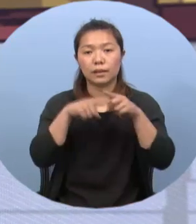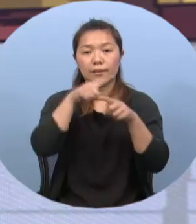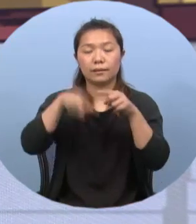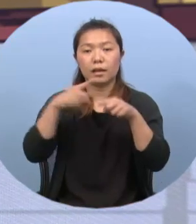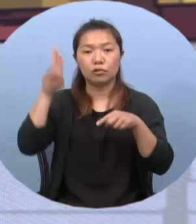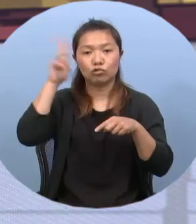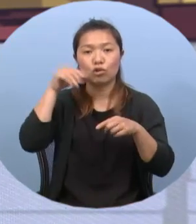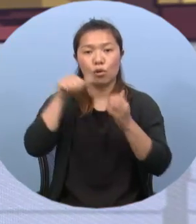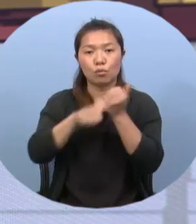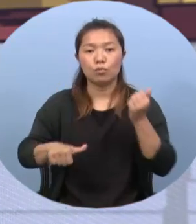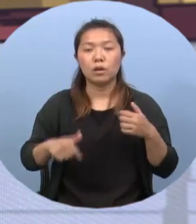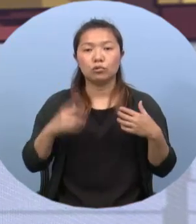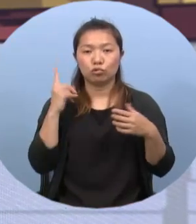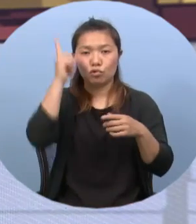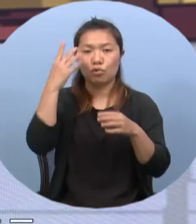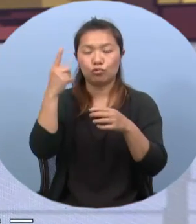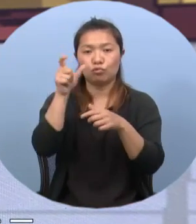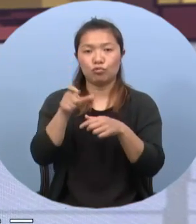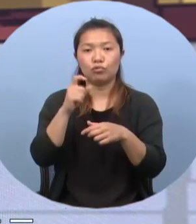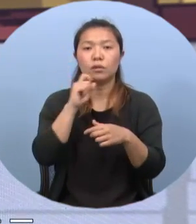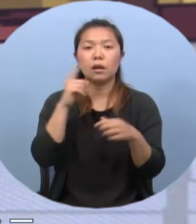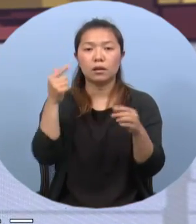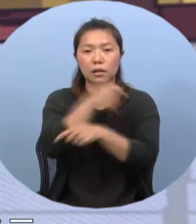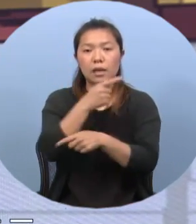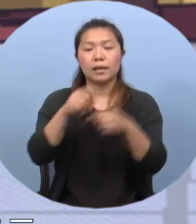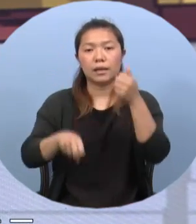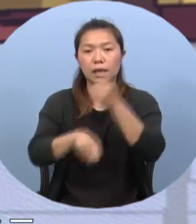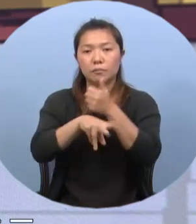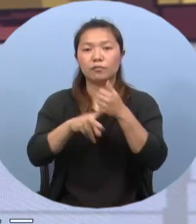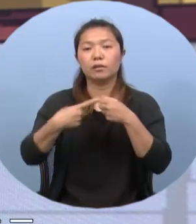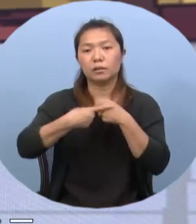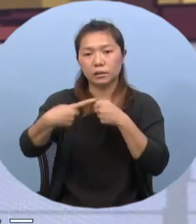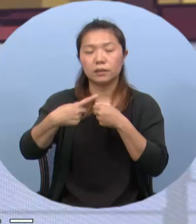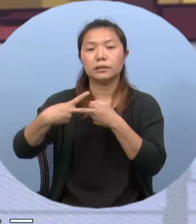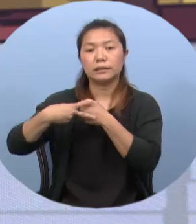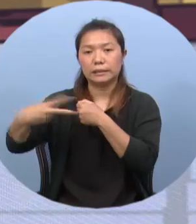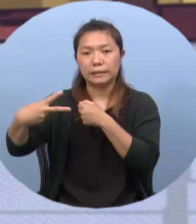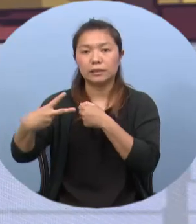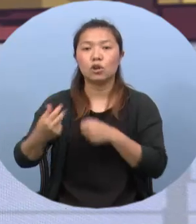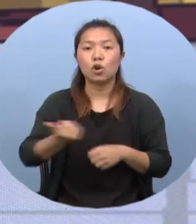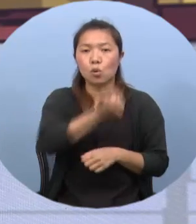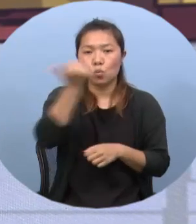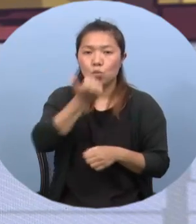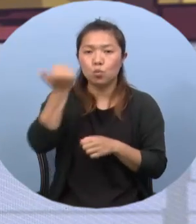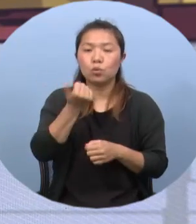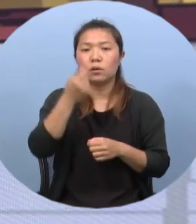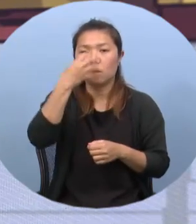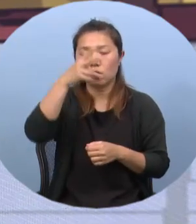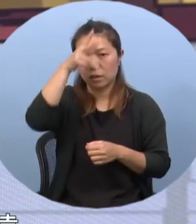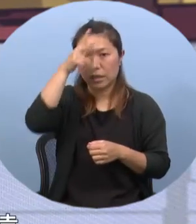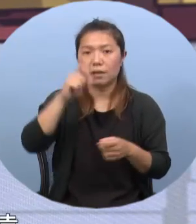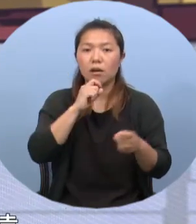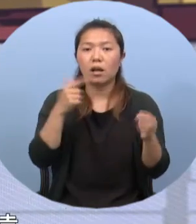全國人大常委會上個月通過了新修訂的《基本法》附件一和附件二，完善特區的選舉制